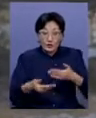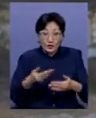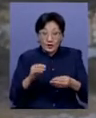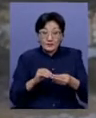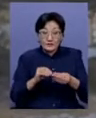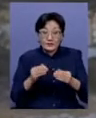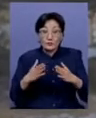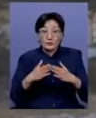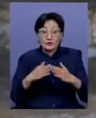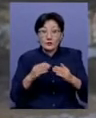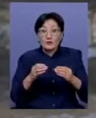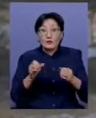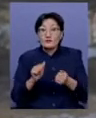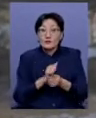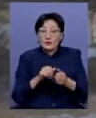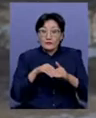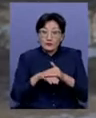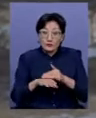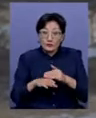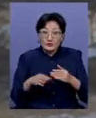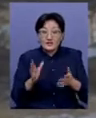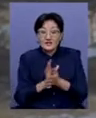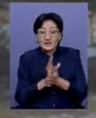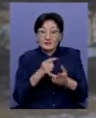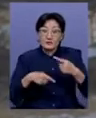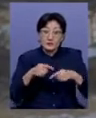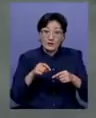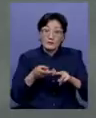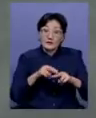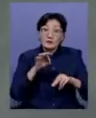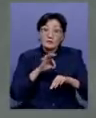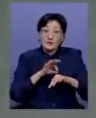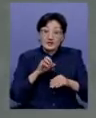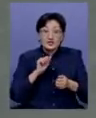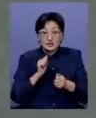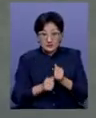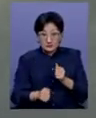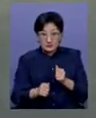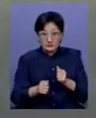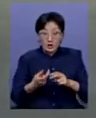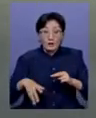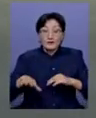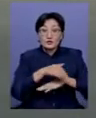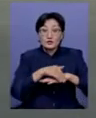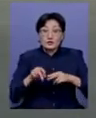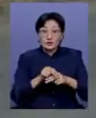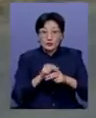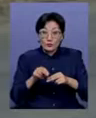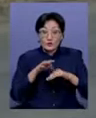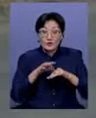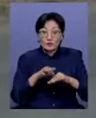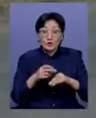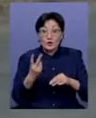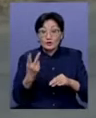үйден құрғақ күйінде шығып, су-су болып қайтады. Содан жиі ауыратын болып жүр. Тұрғындар айналасындағы барлық көшеге жөндеу жүргізілгенін,